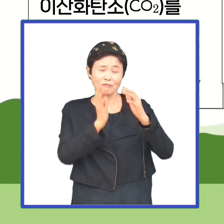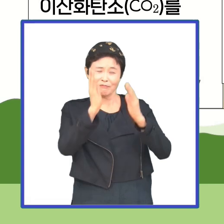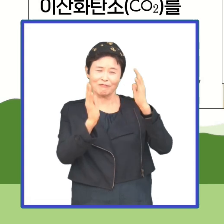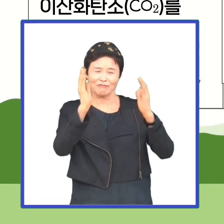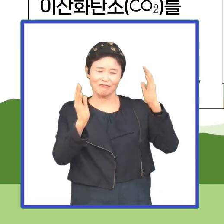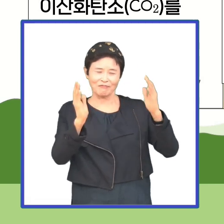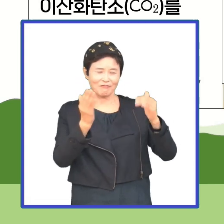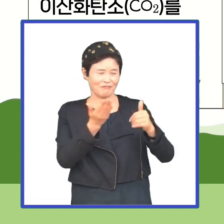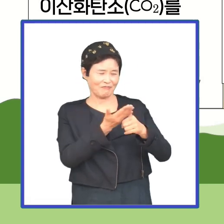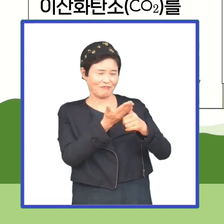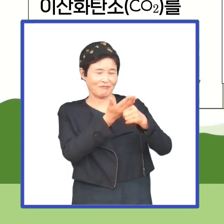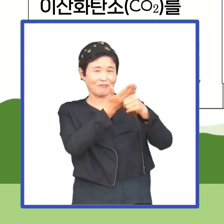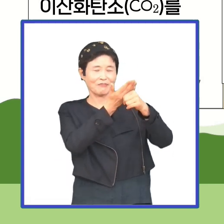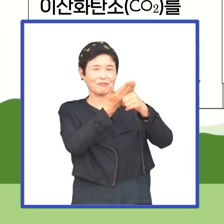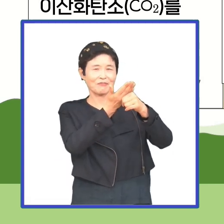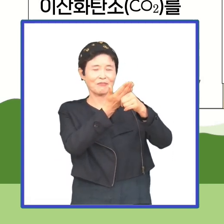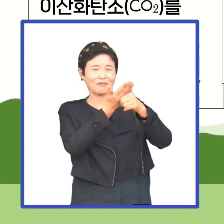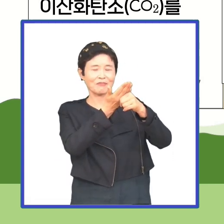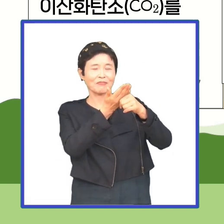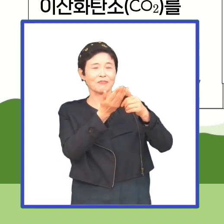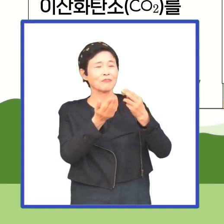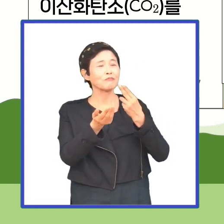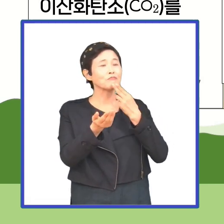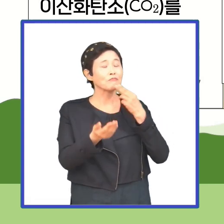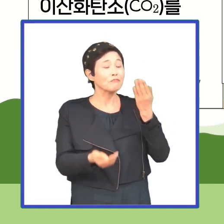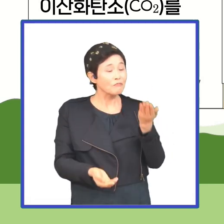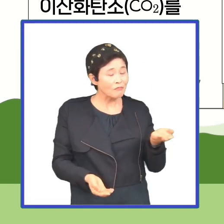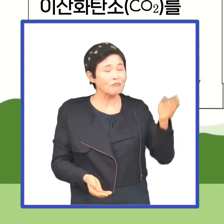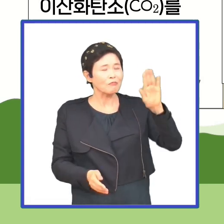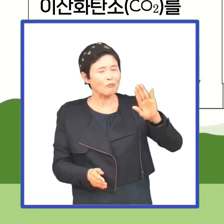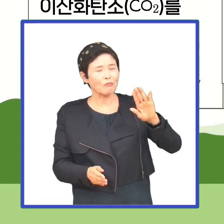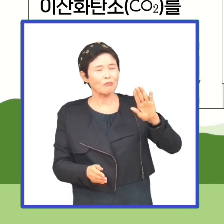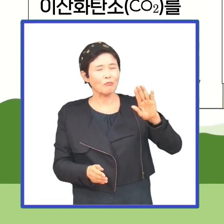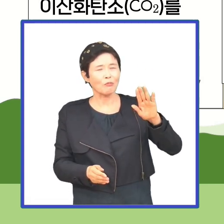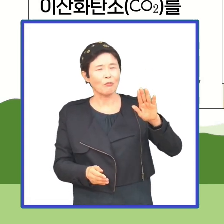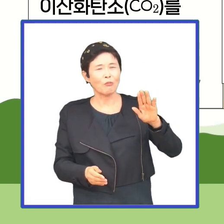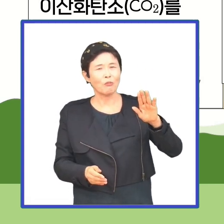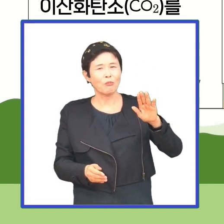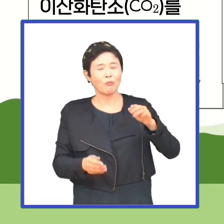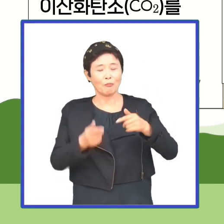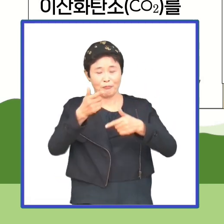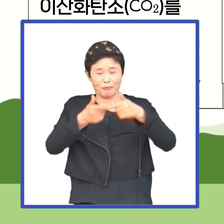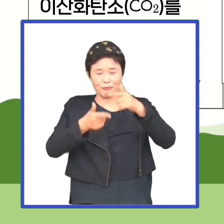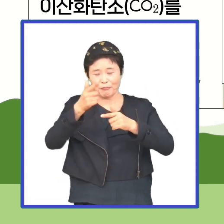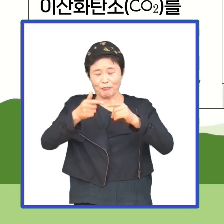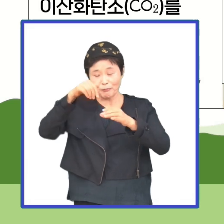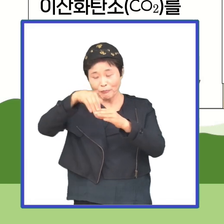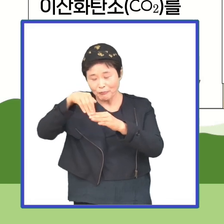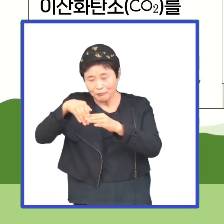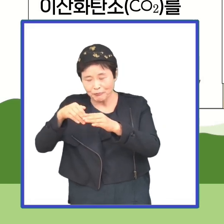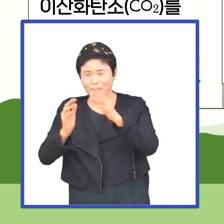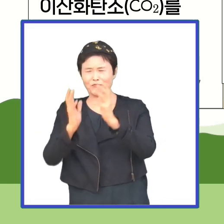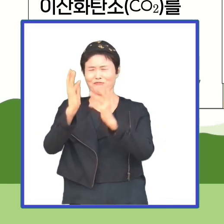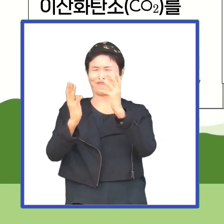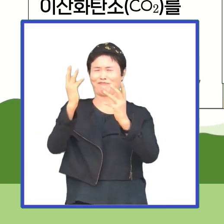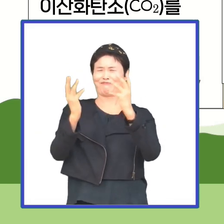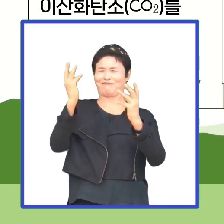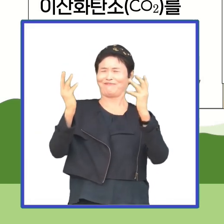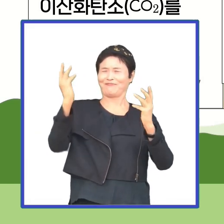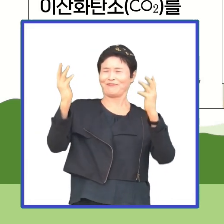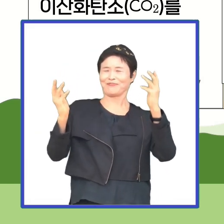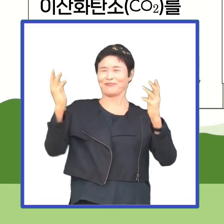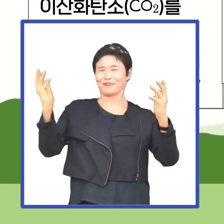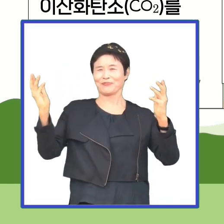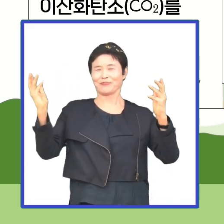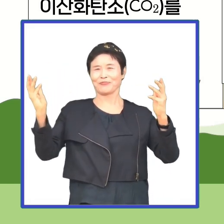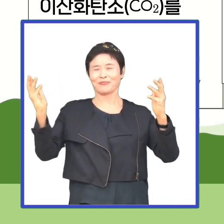하지 않더라도 이미 아주 오래된, 즉 나무를 심어서 숲이 울창하게 된 지 아주